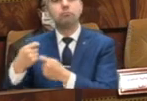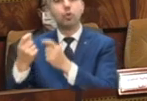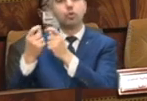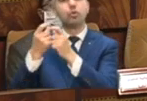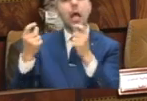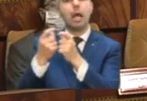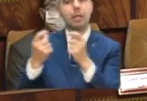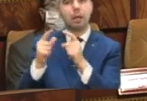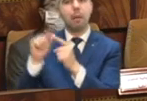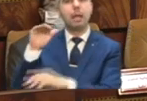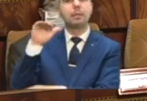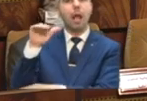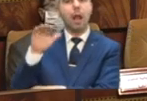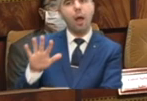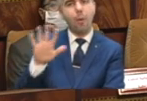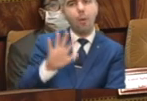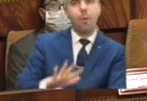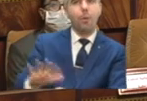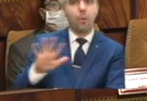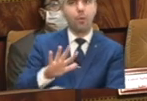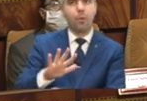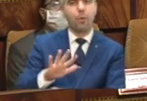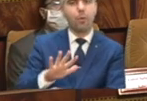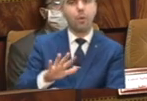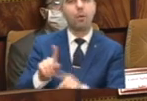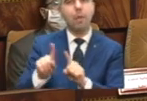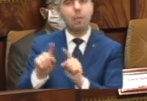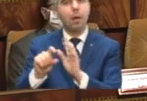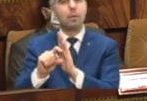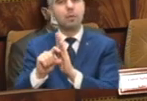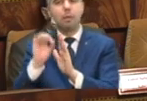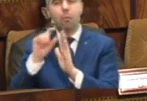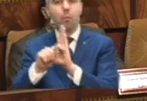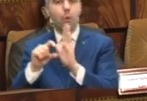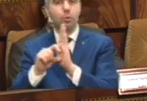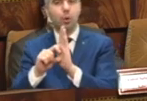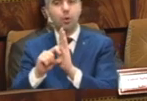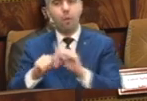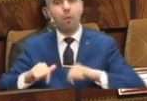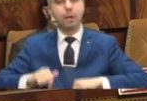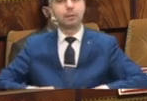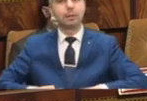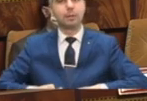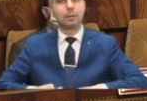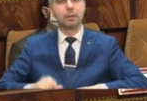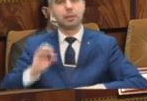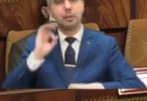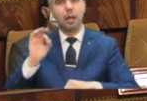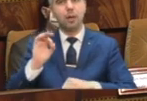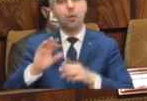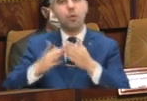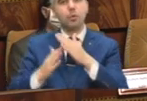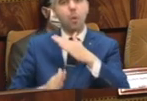في الاقاليم الجنوبيه، وهنا كيرتبط مع القطاع ديال السيد الوزير. ما كانش نزوجوا عليه